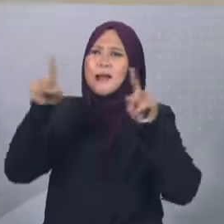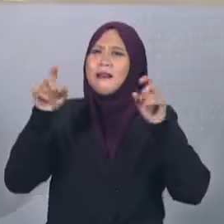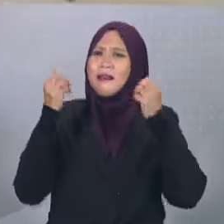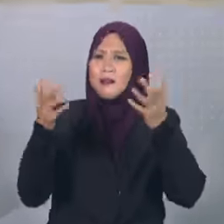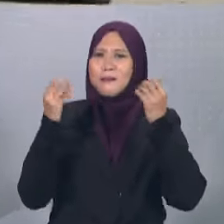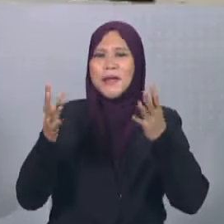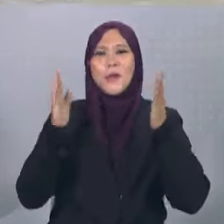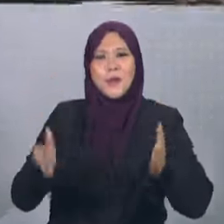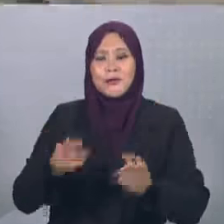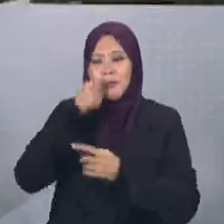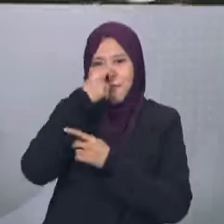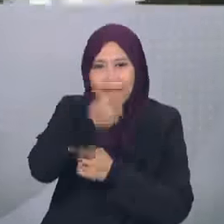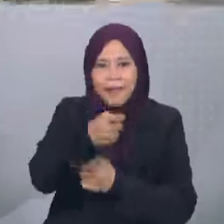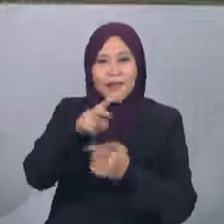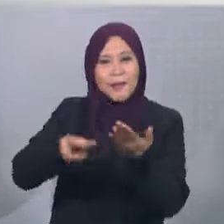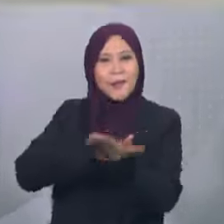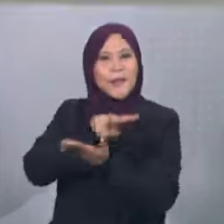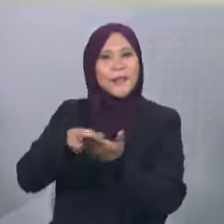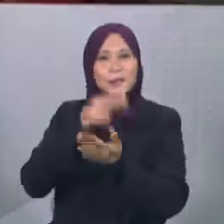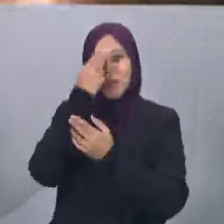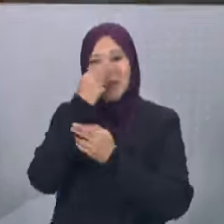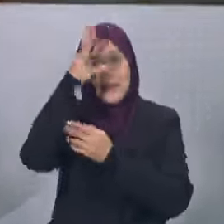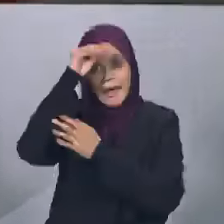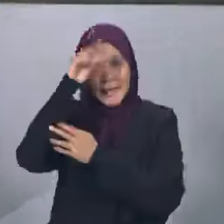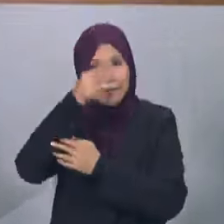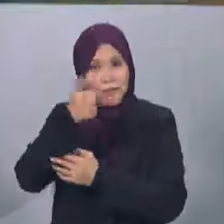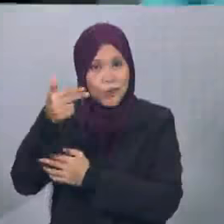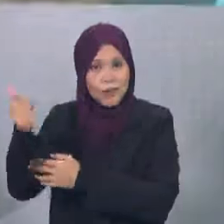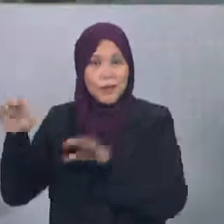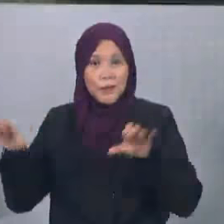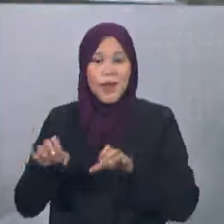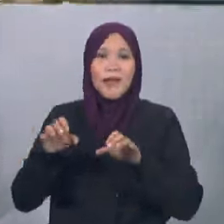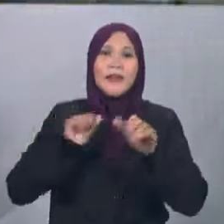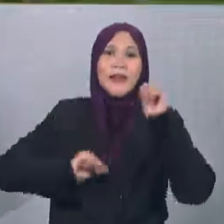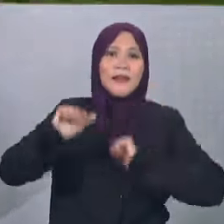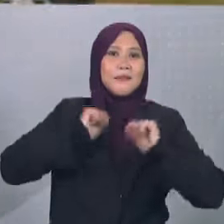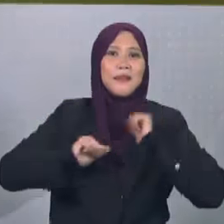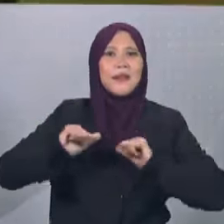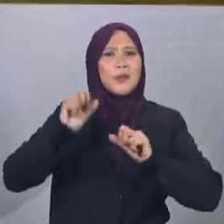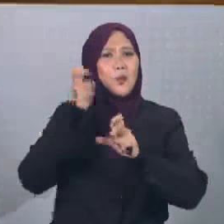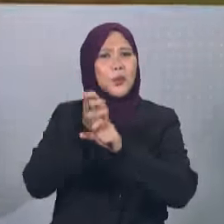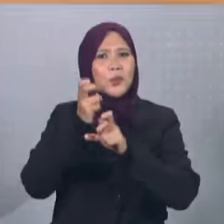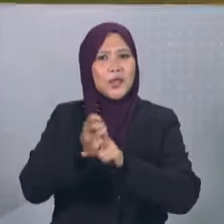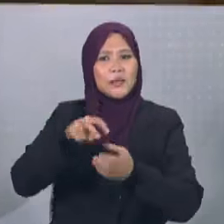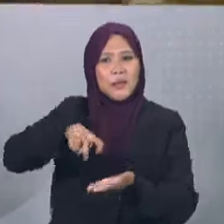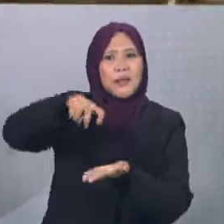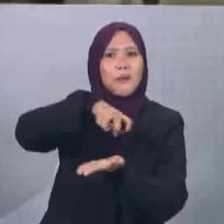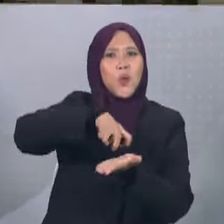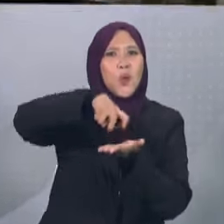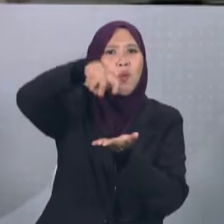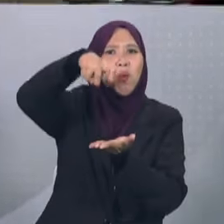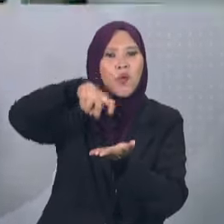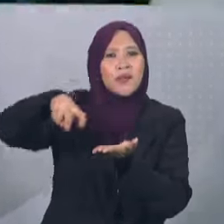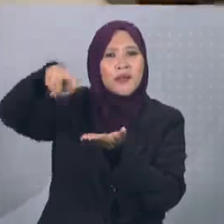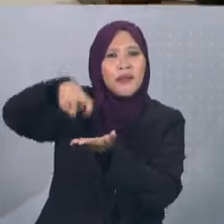turut terjebak. Tular satu video memaparkan lelaki Indonesia melakukan aksi-aksi rumit sambil terapung